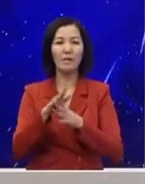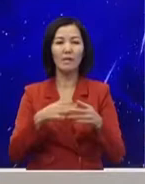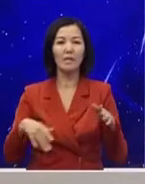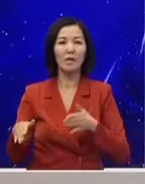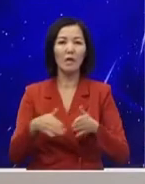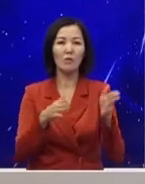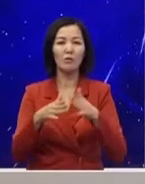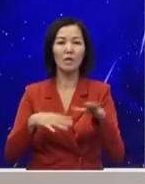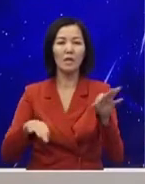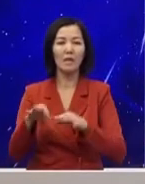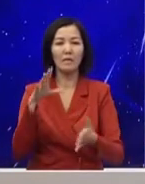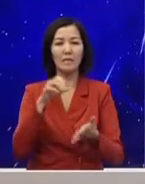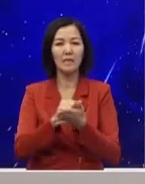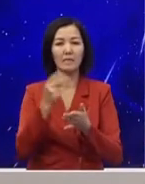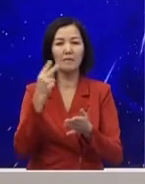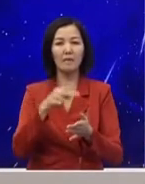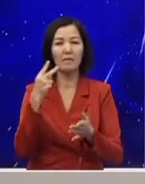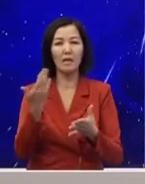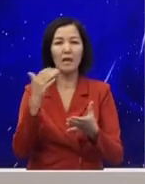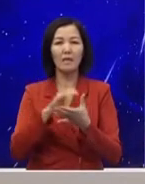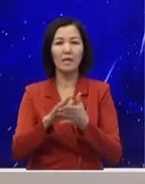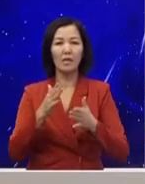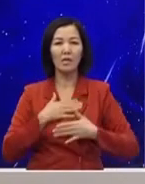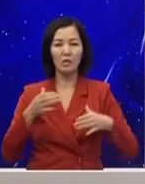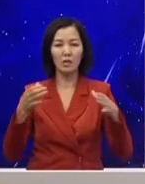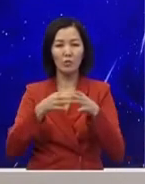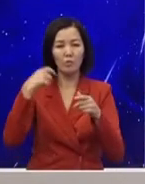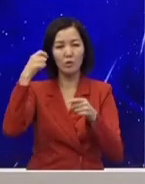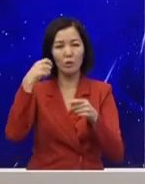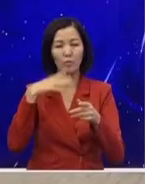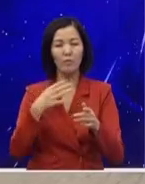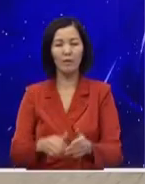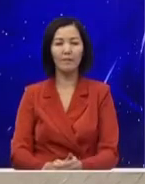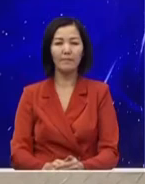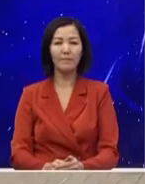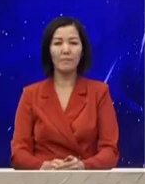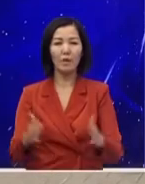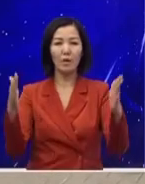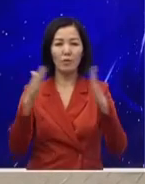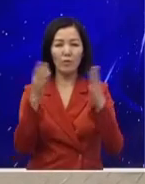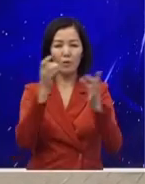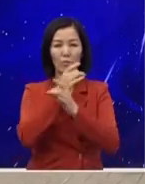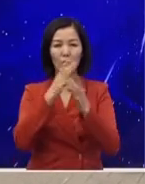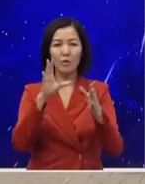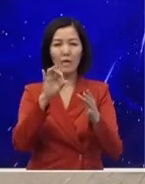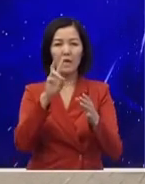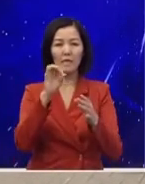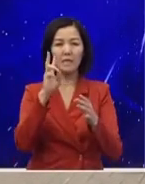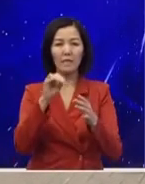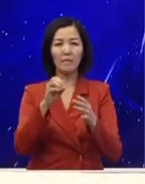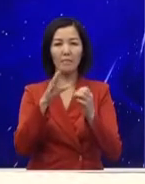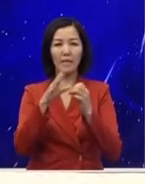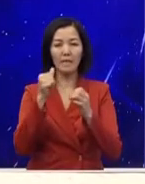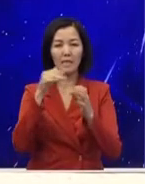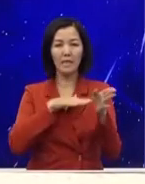дорожной карты занятости 2020 ознакомилась наша съемочная группа. В Доме культуры города Исык впервые за 15 лет